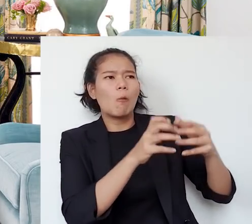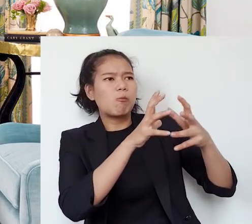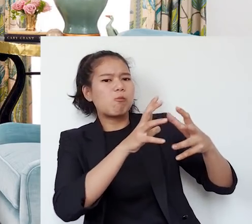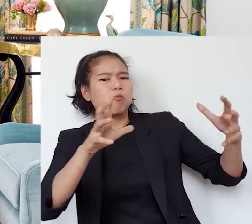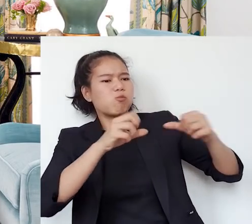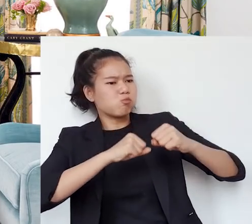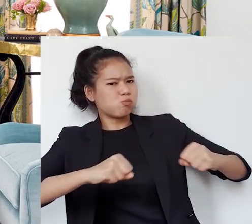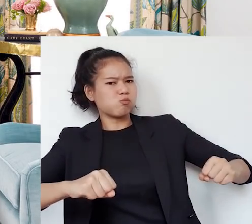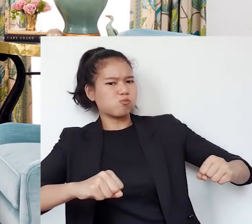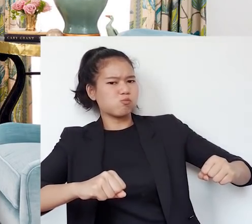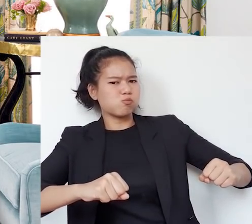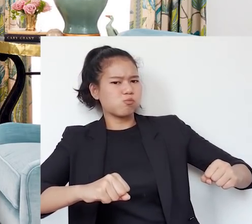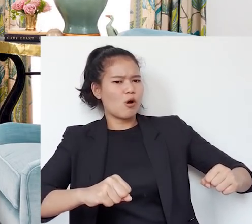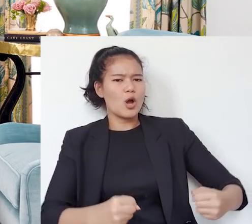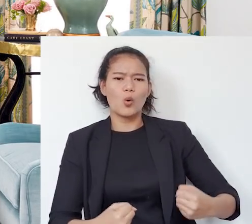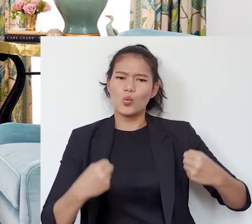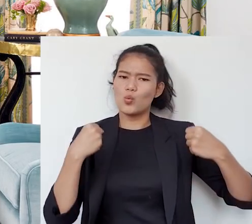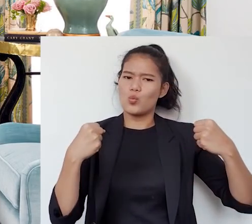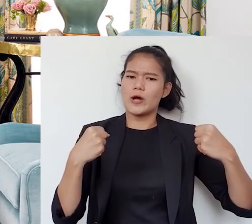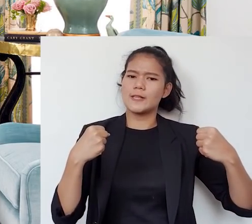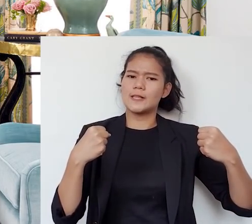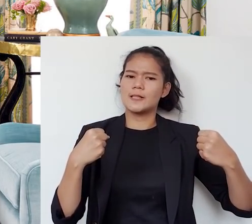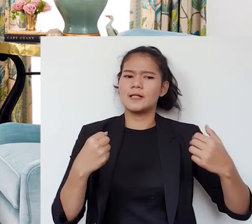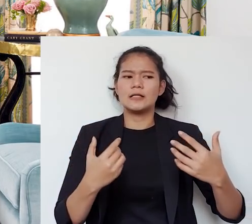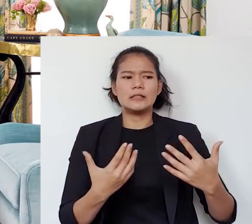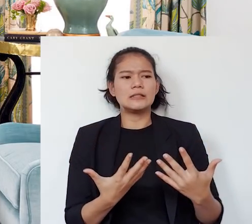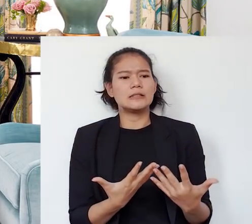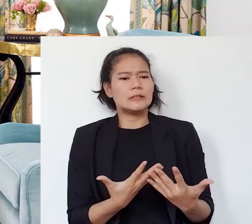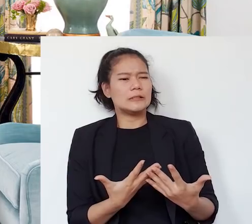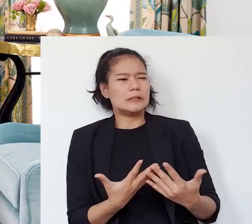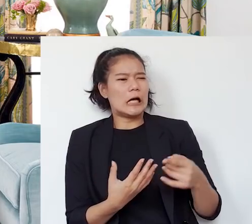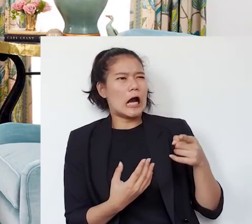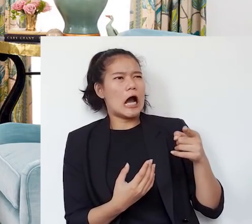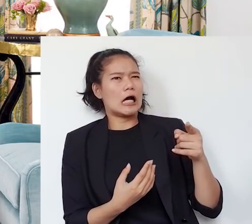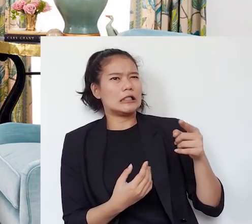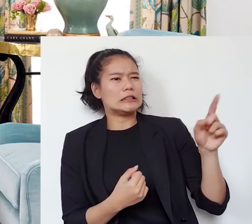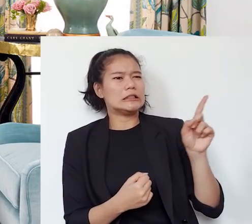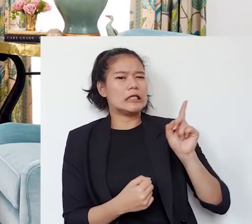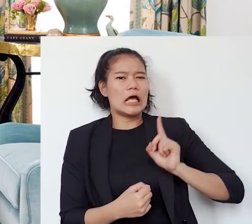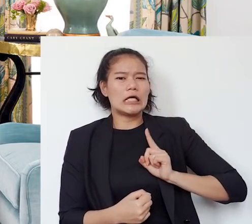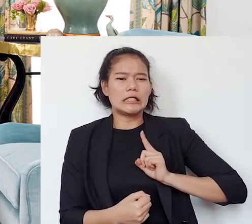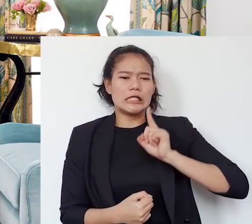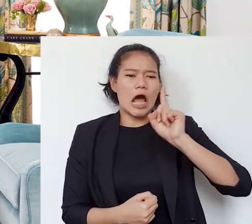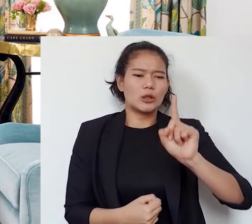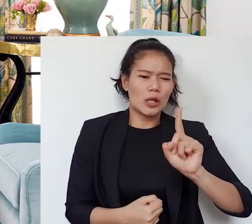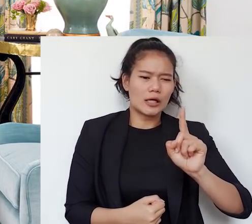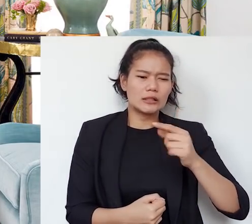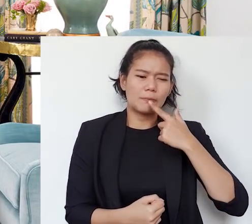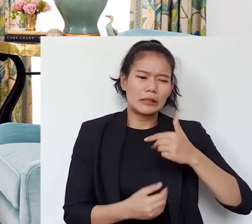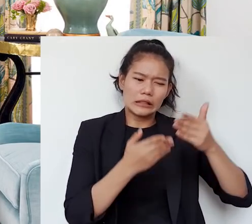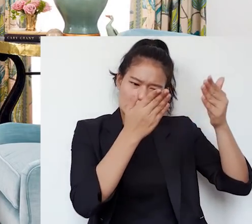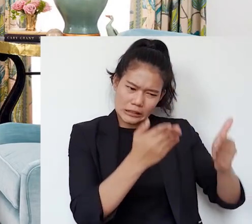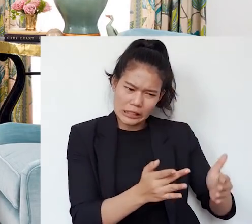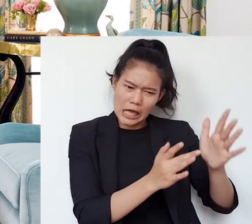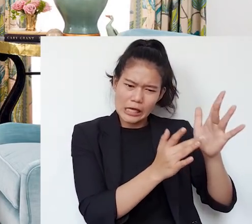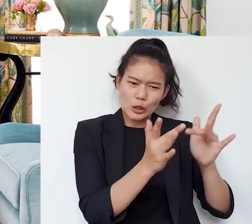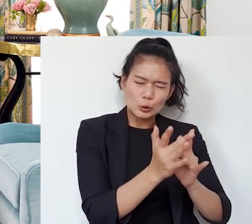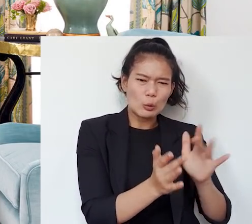itulah nantinya yang akan kuat, yang tidak mungkin datang dalam sosok Yesus orang